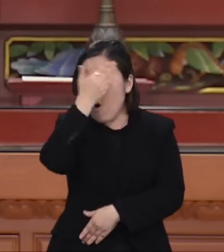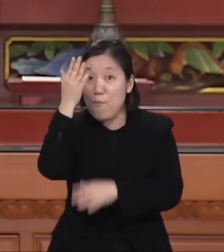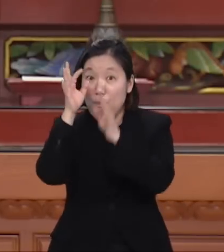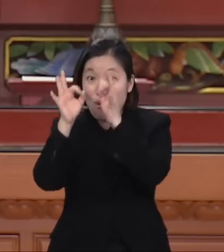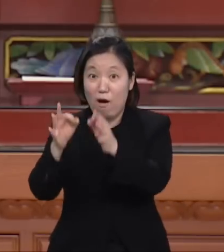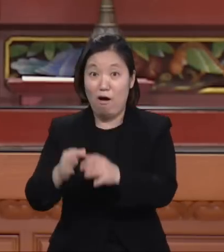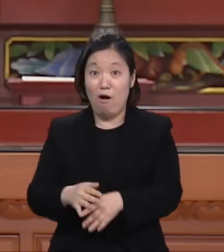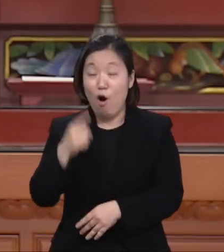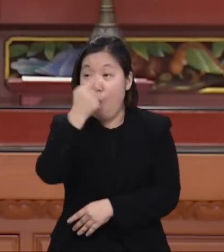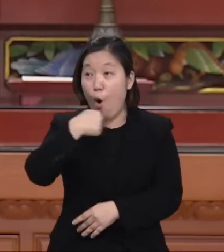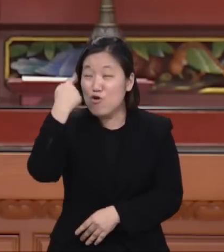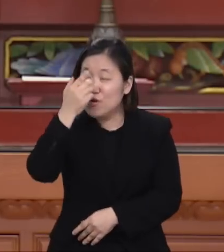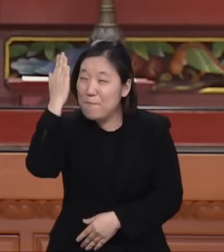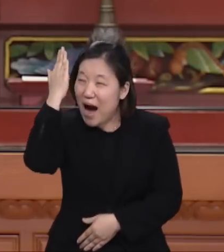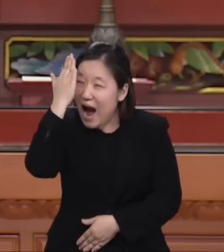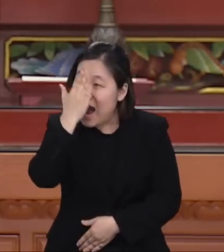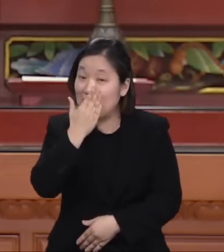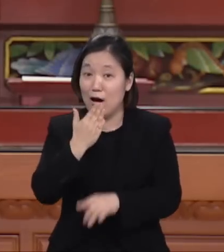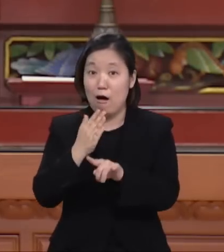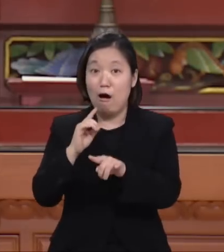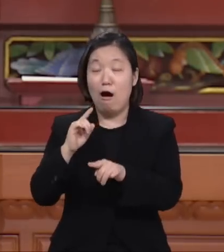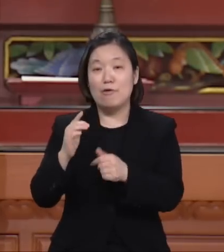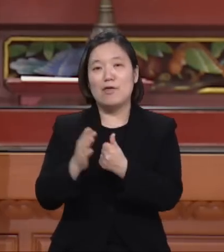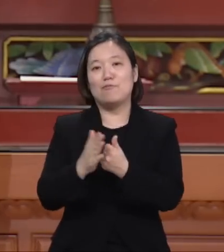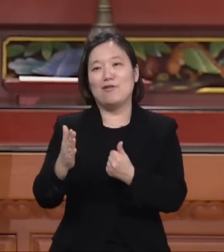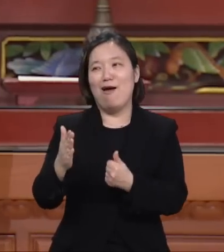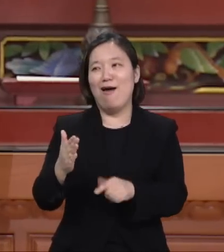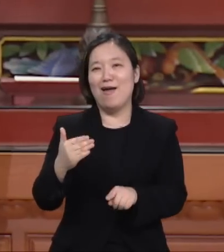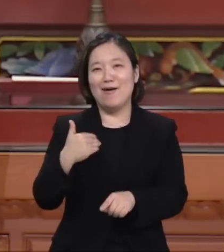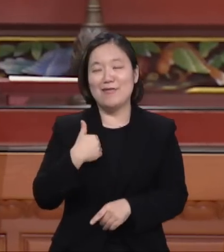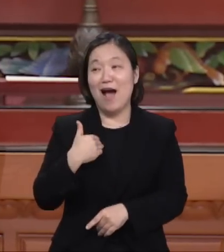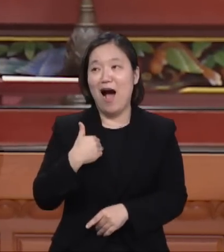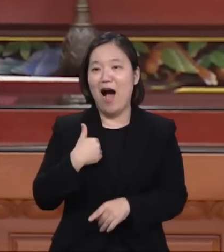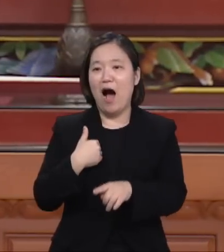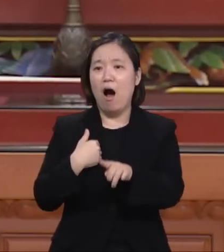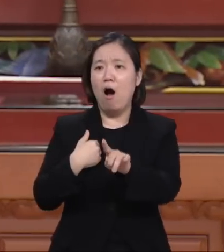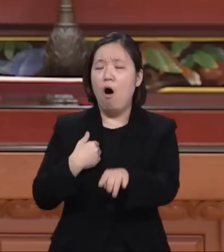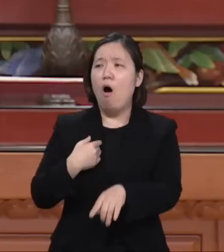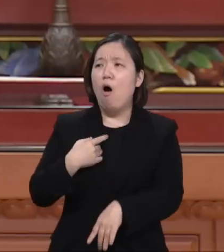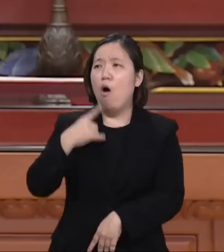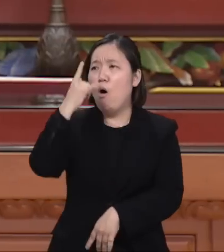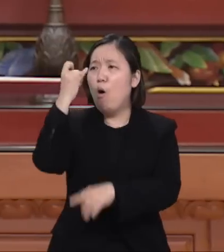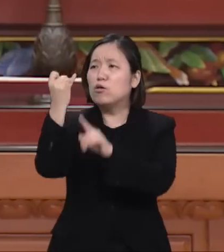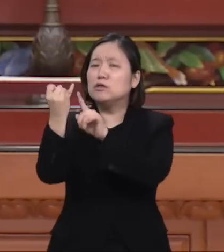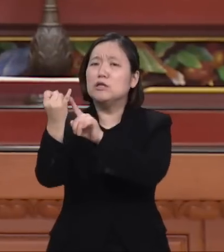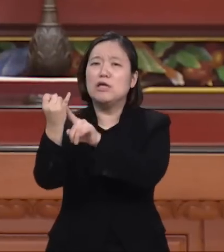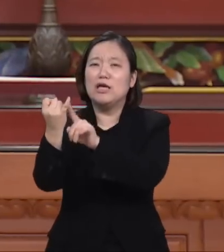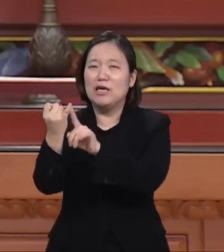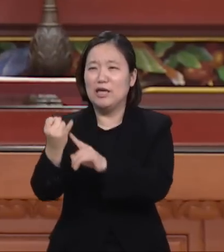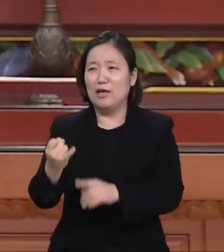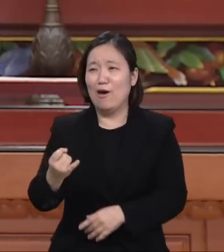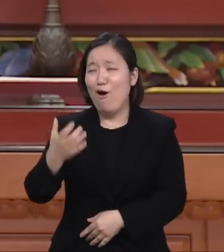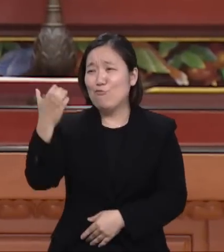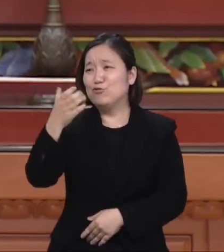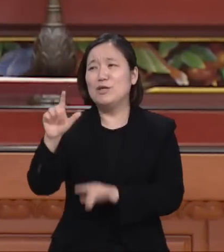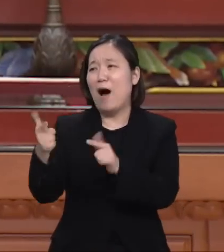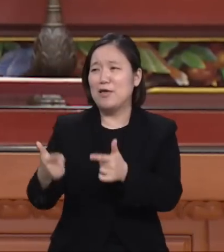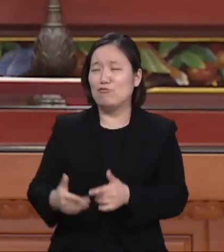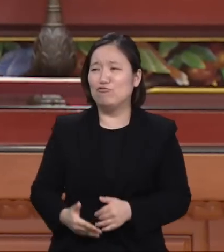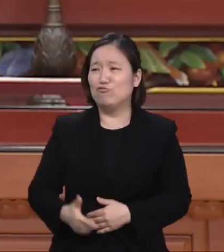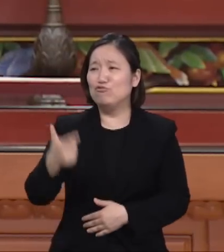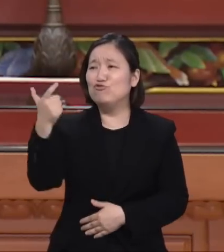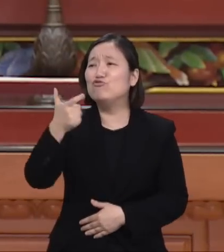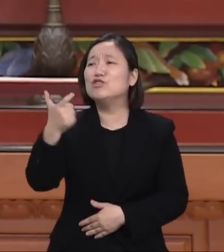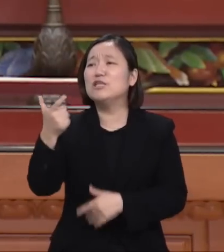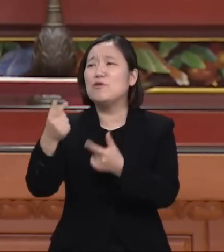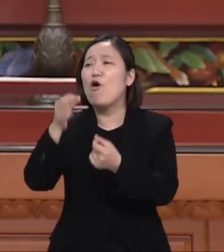보이지가 않는 거예요 그래서 제가 입에 침을 좀 바르고 어머 60이라고 해도 믿겠어요 너 무리